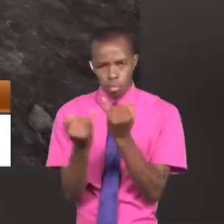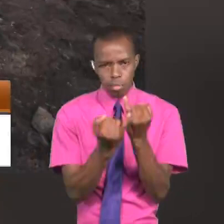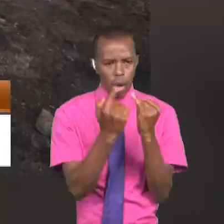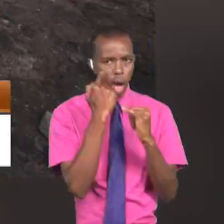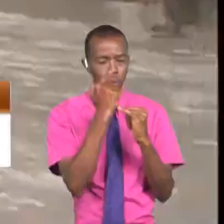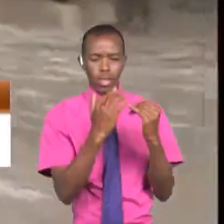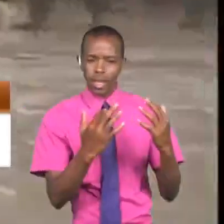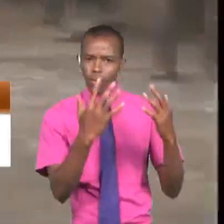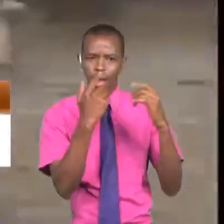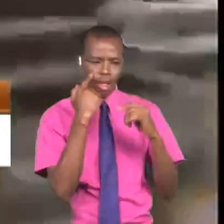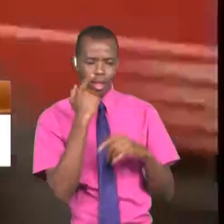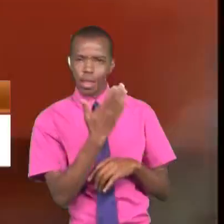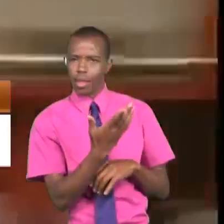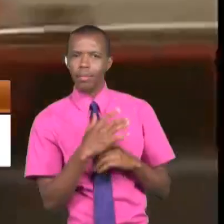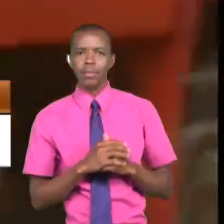ya ukazi humo.